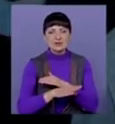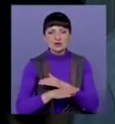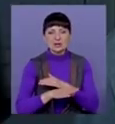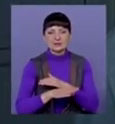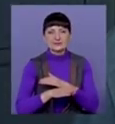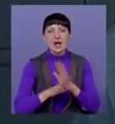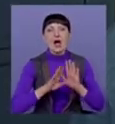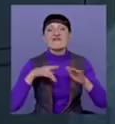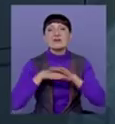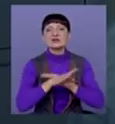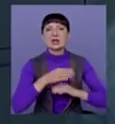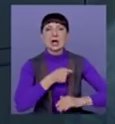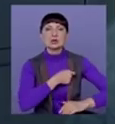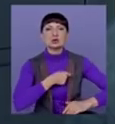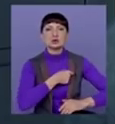стюарт.